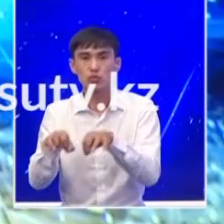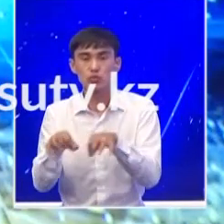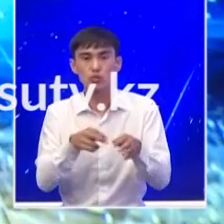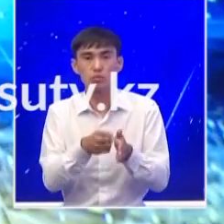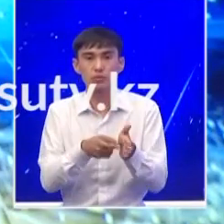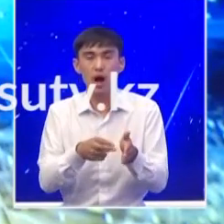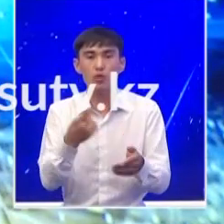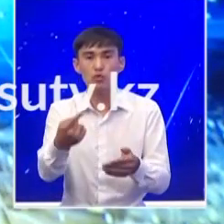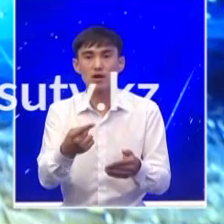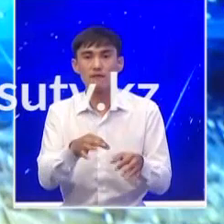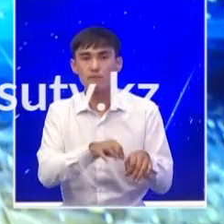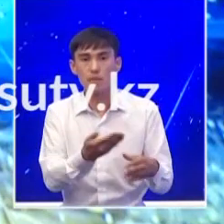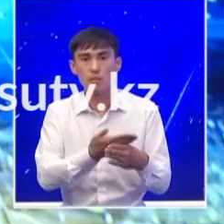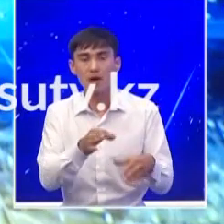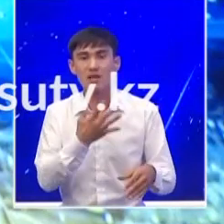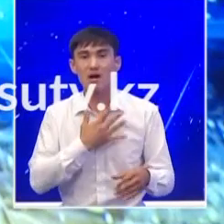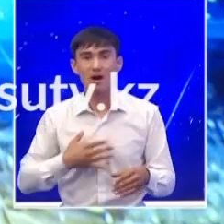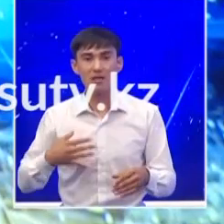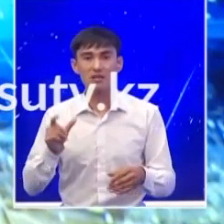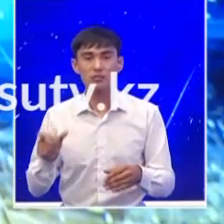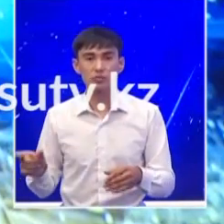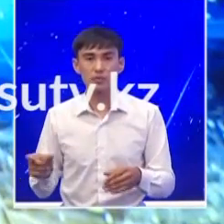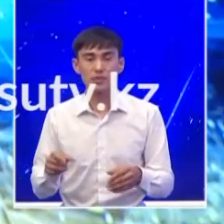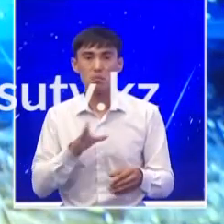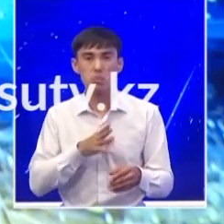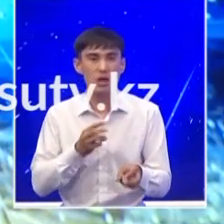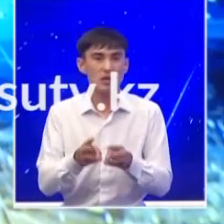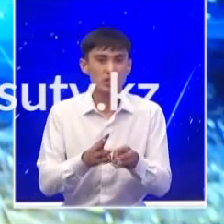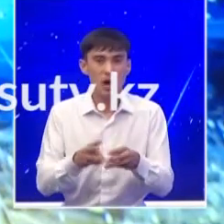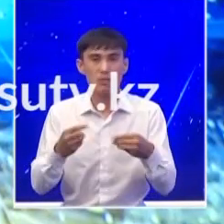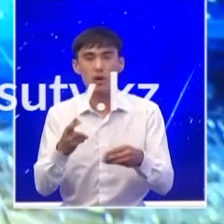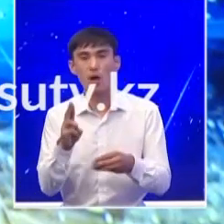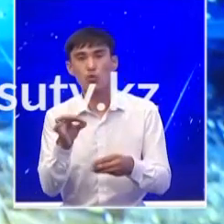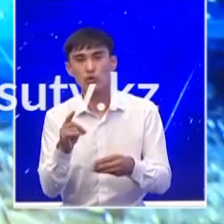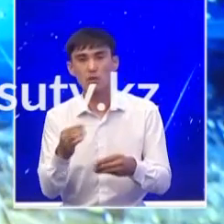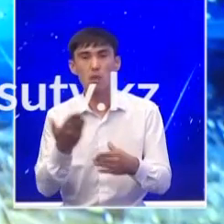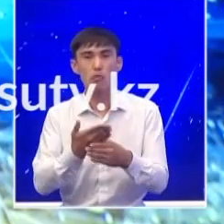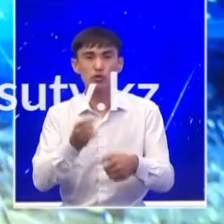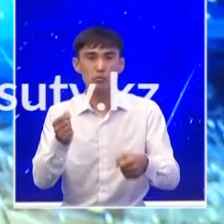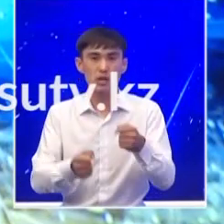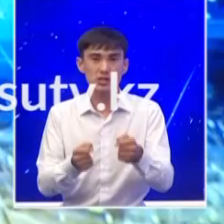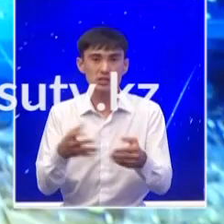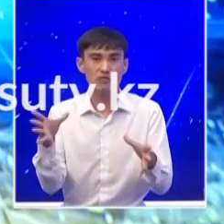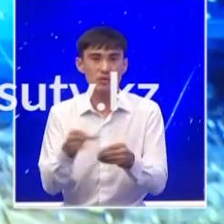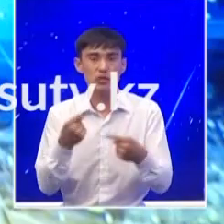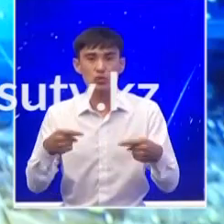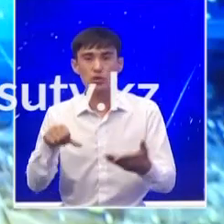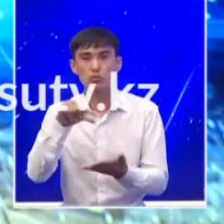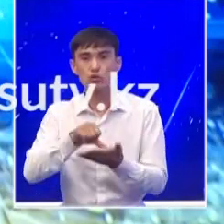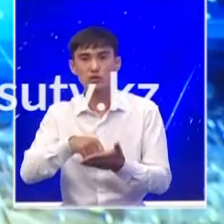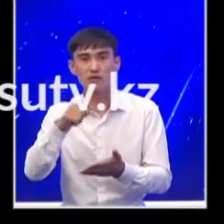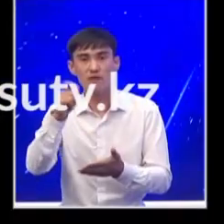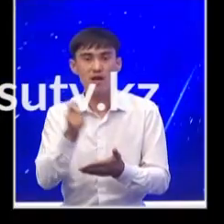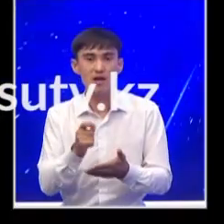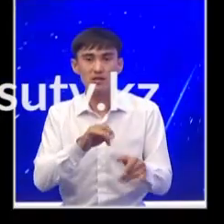вывозила раненых. Была и сестрой милосердия, и кочегаром, и кондуктором, и помощником машиниста. Вместе с другими участниками